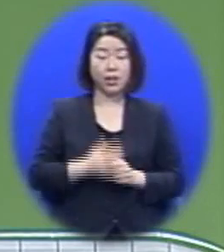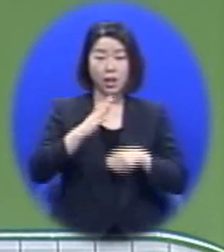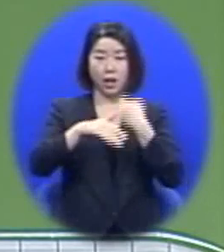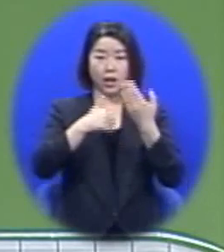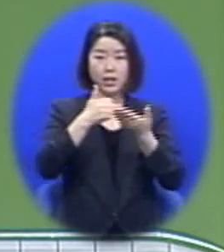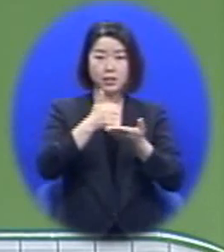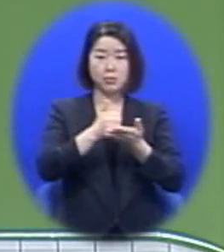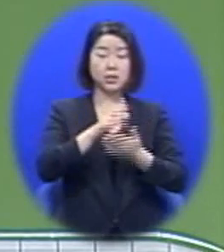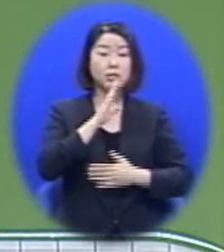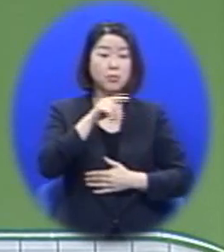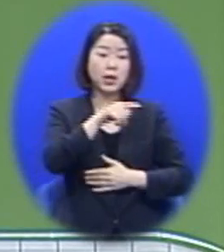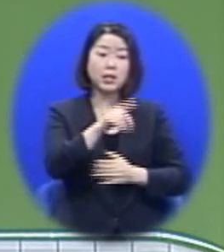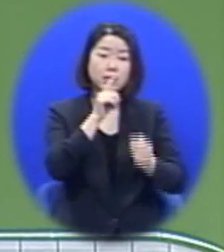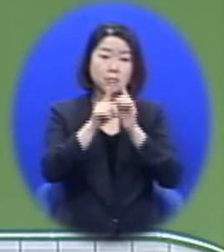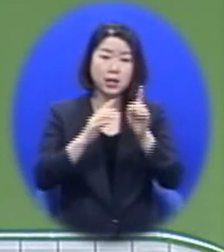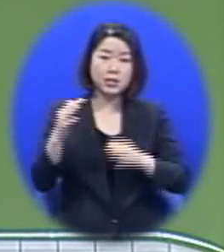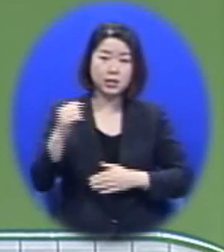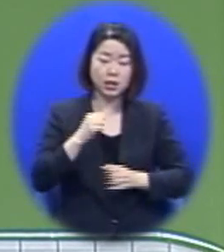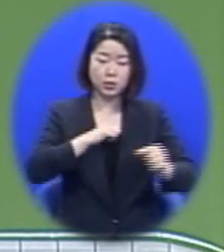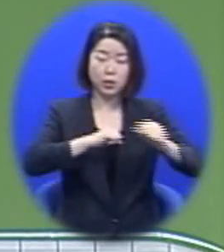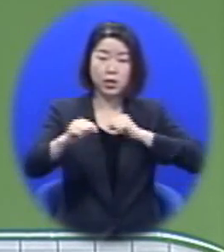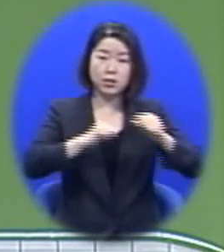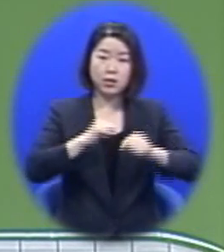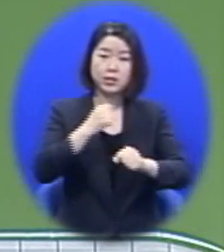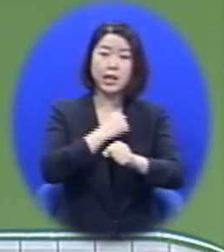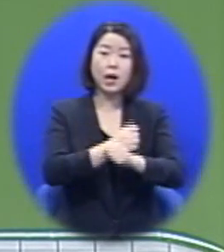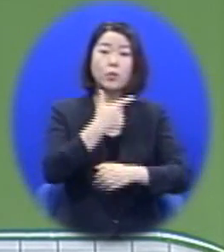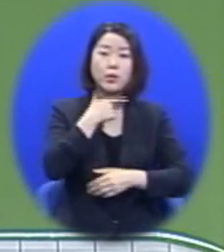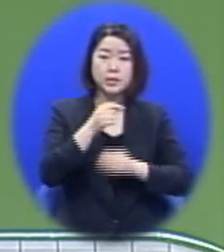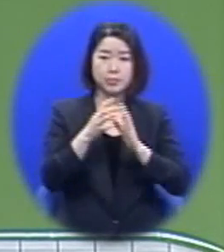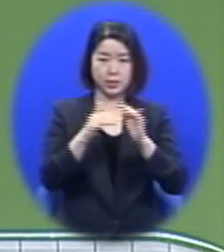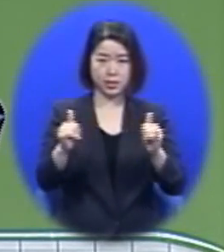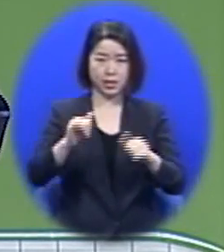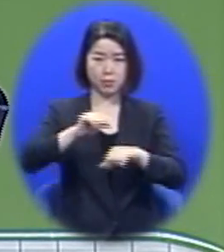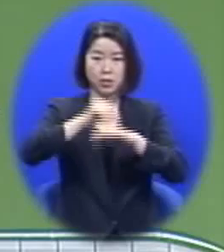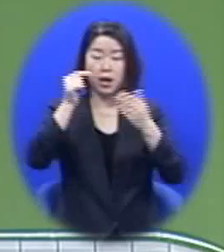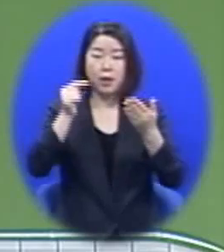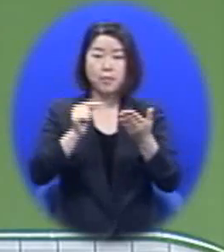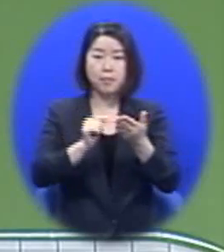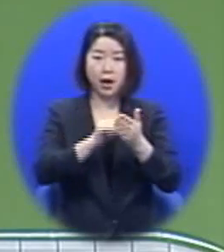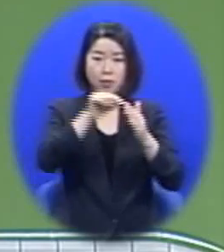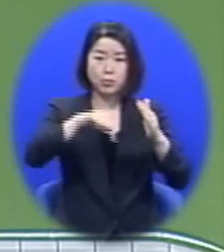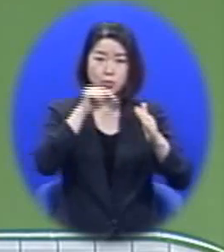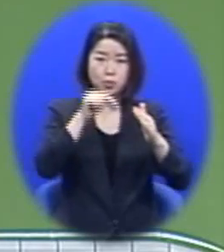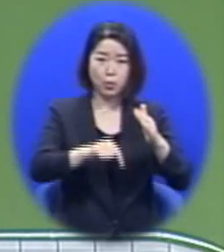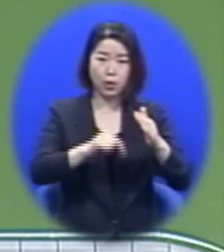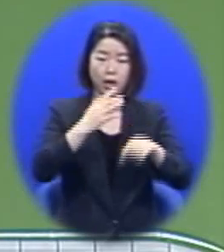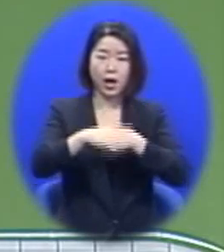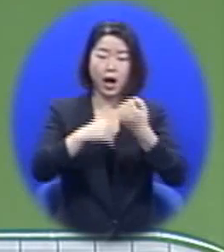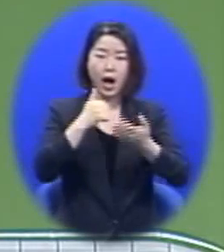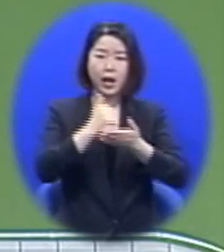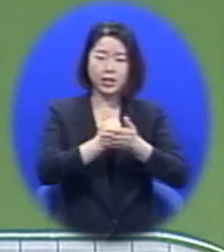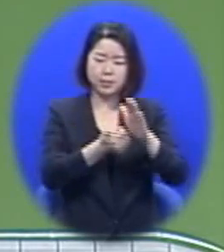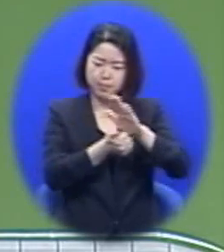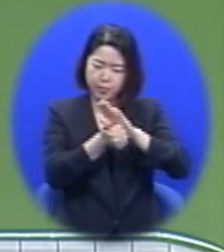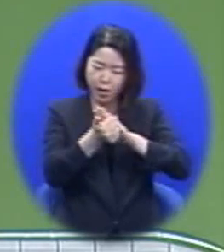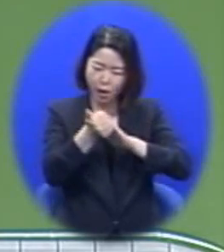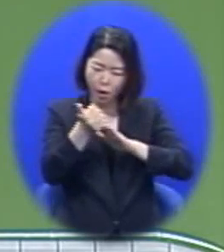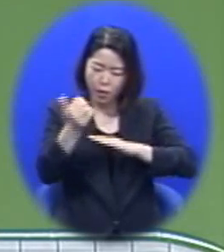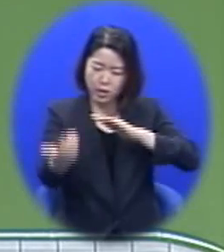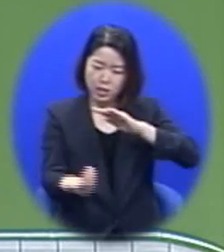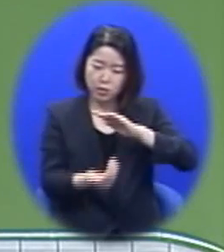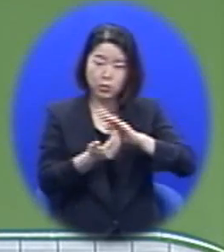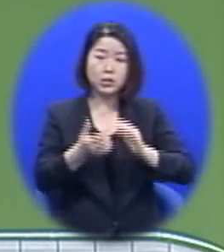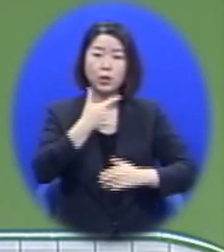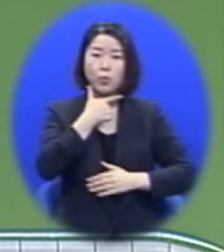하나님이 정말 이 말씀으로 역사하고 싶어 하는 사람은 마음에 하나님의 소원이 이루어지기를 간절히